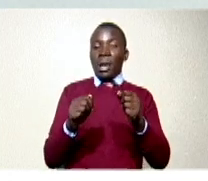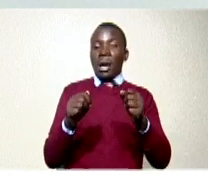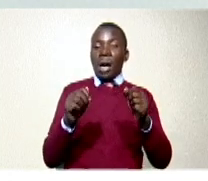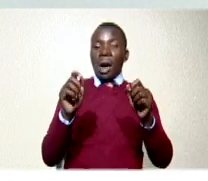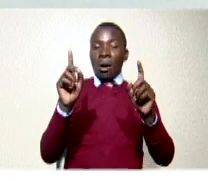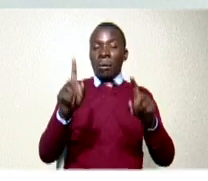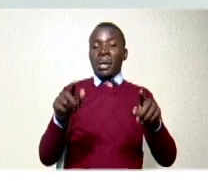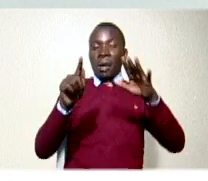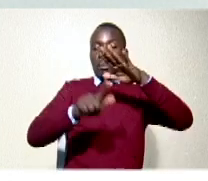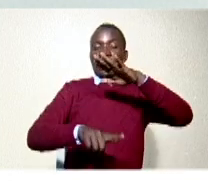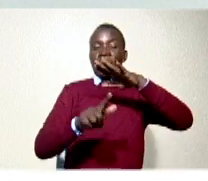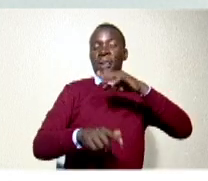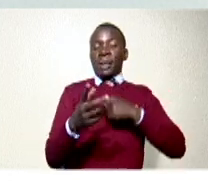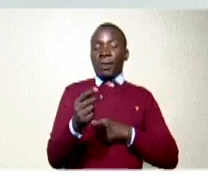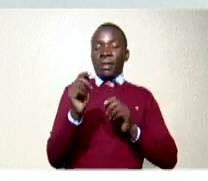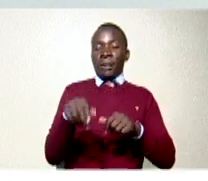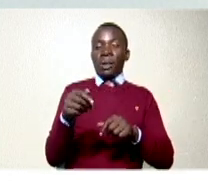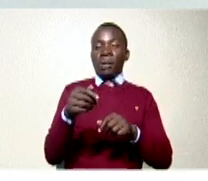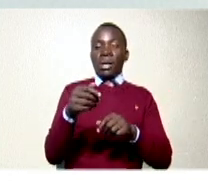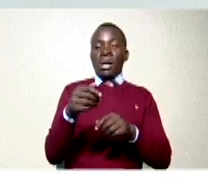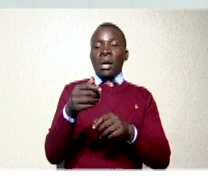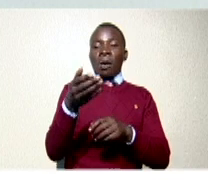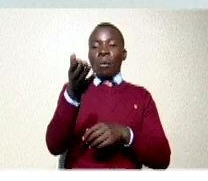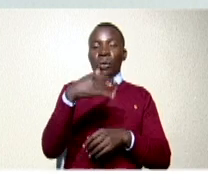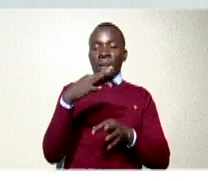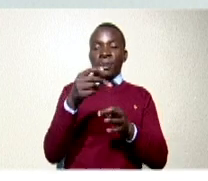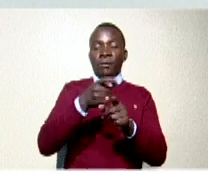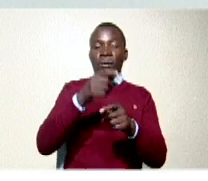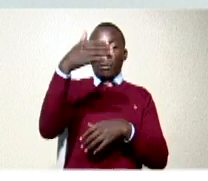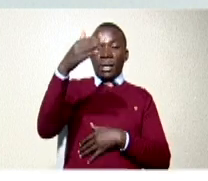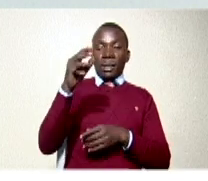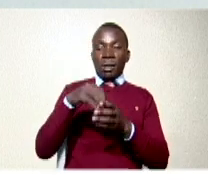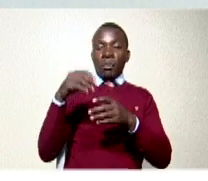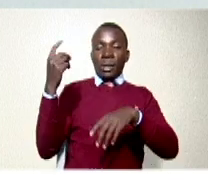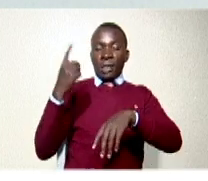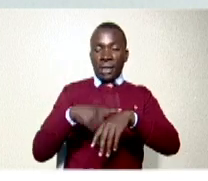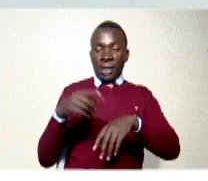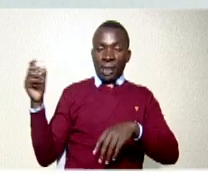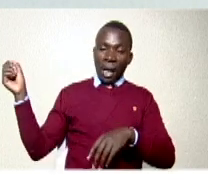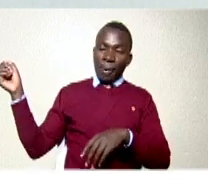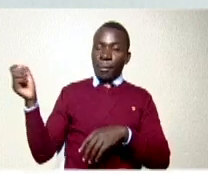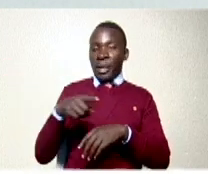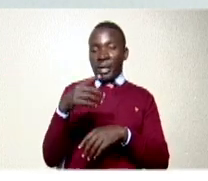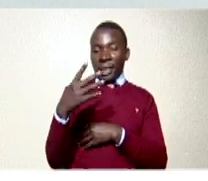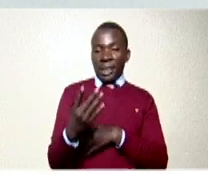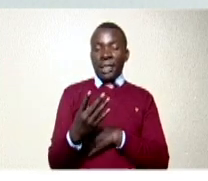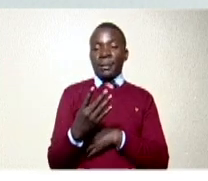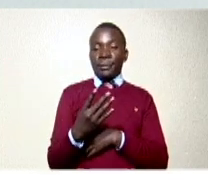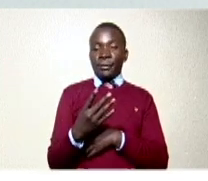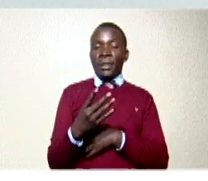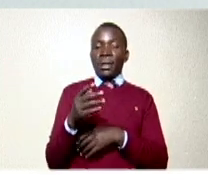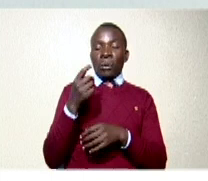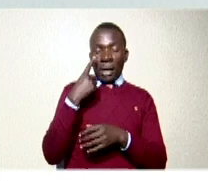gutumiza ibintu mu mahanga mu gihe cy'amezi ane. Nicyo gipimo dukoresha kureba niba ubwizigame dufite bw'amadovize